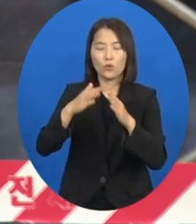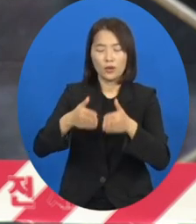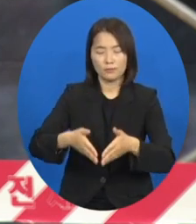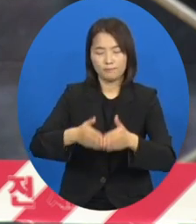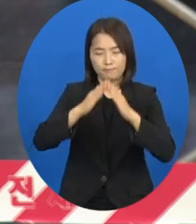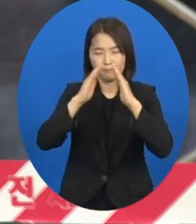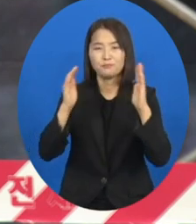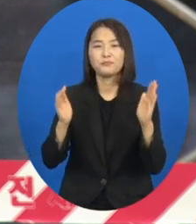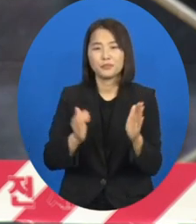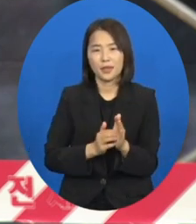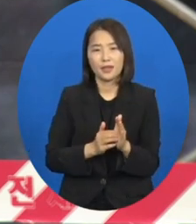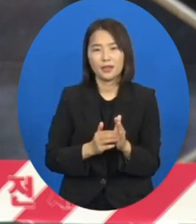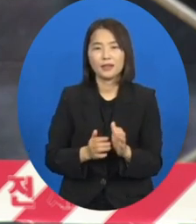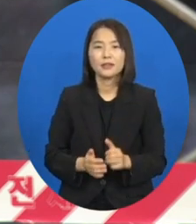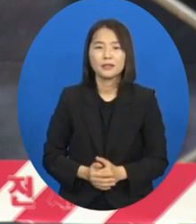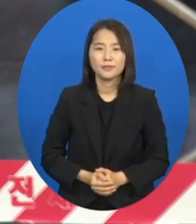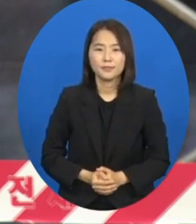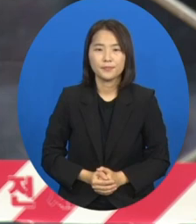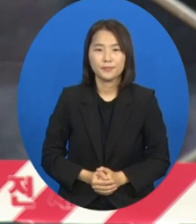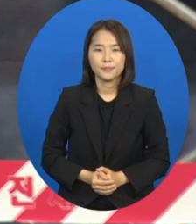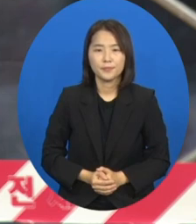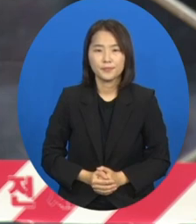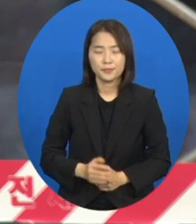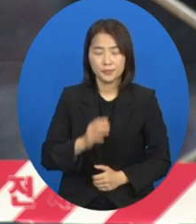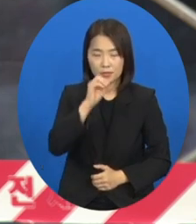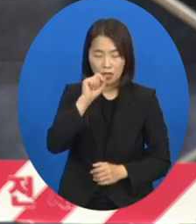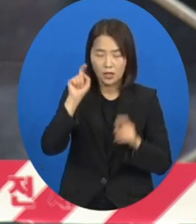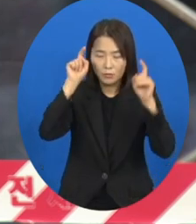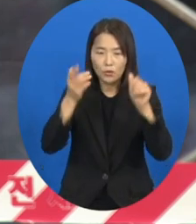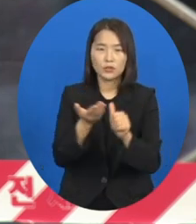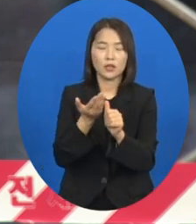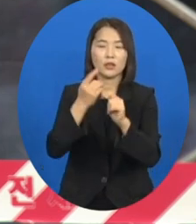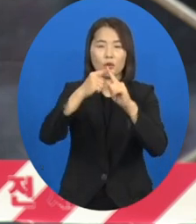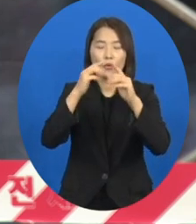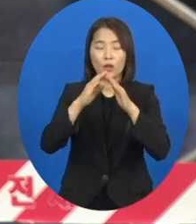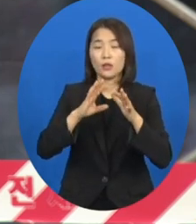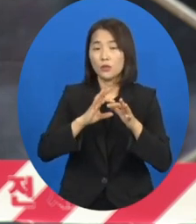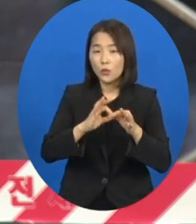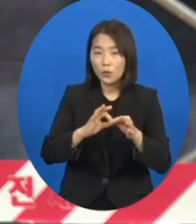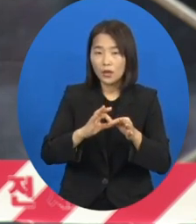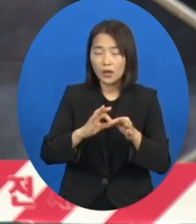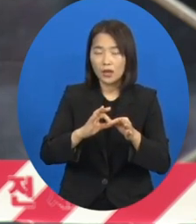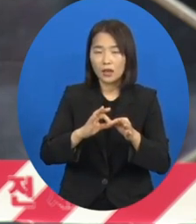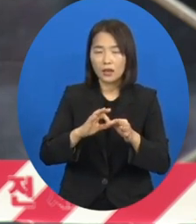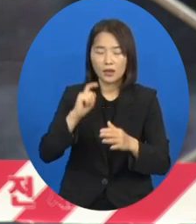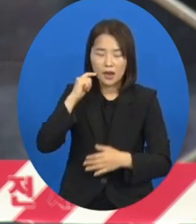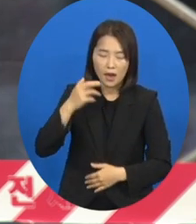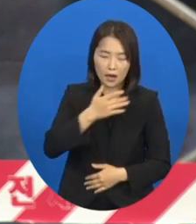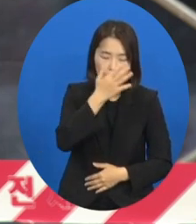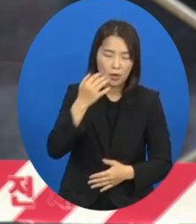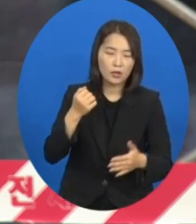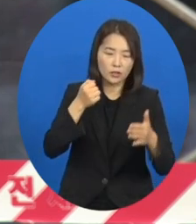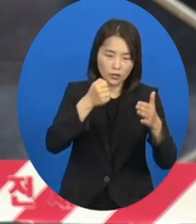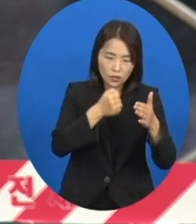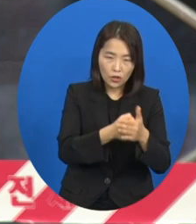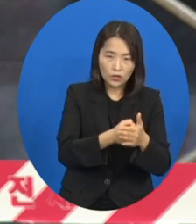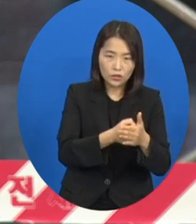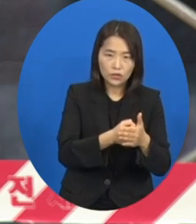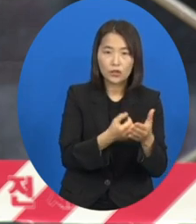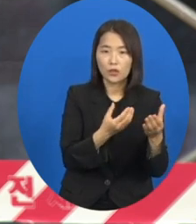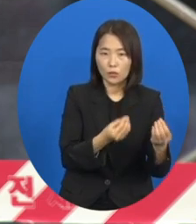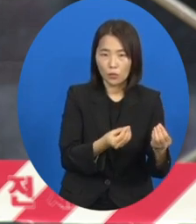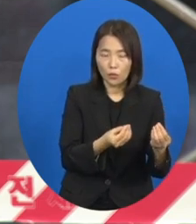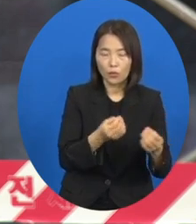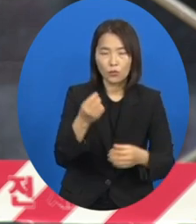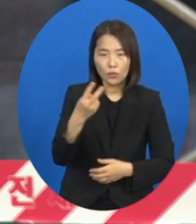된 것입니다. 이 선한목자교회를 통해서 이 교회가 아름다운 결정을 한 것뿐 아니라 이 교회를